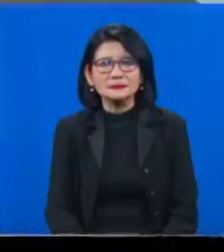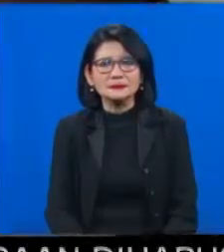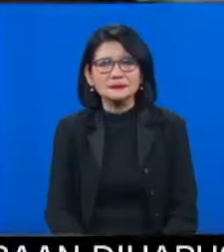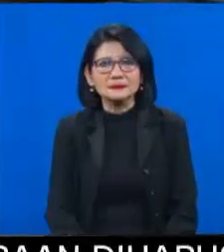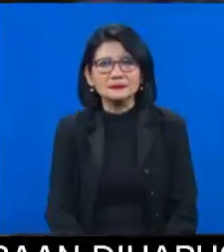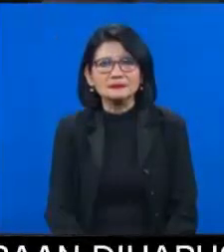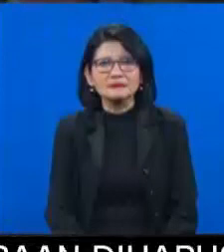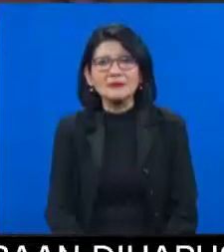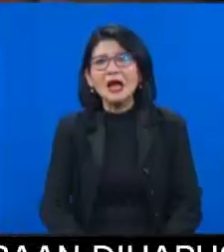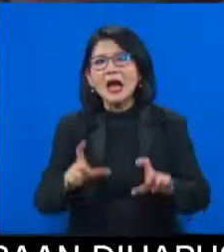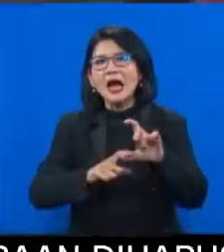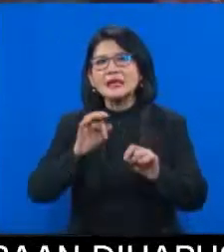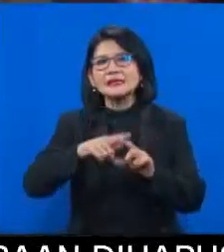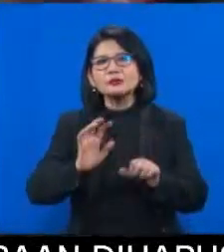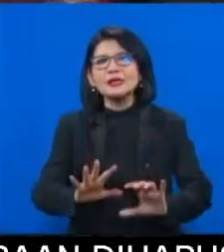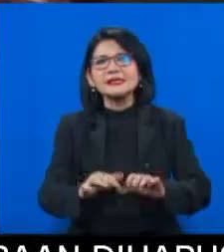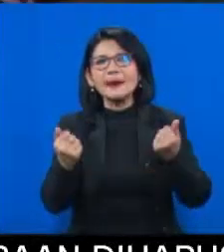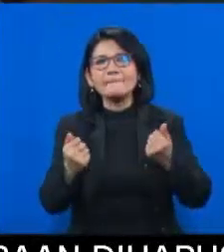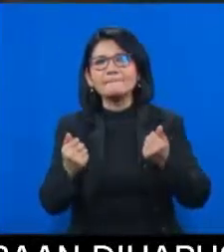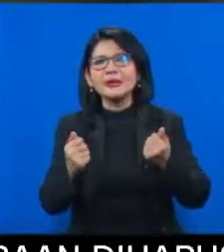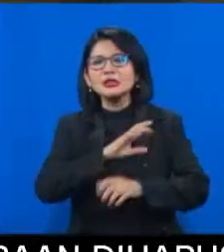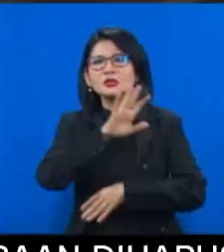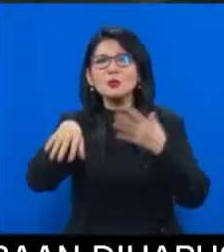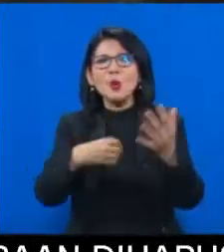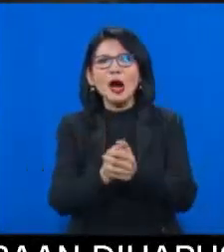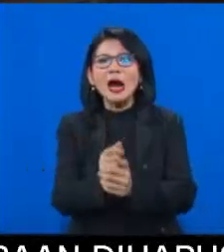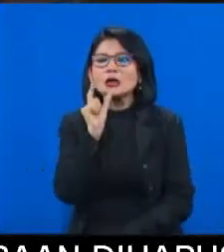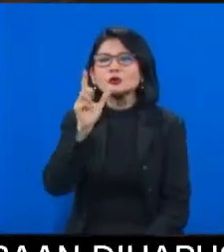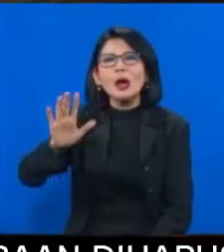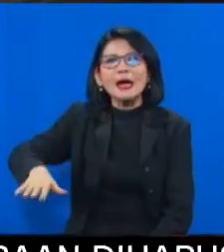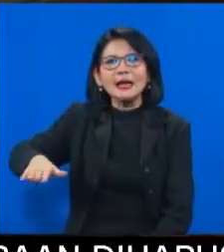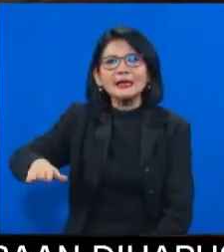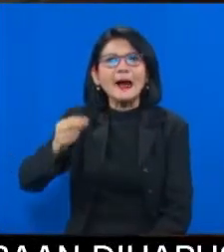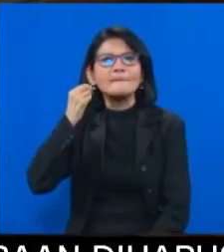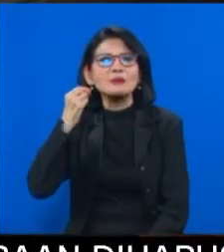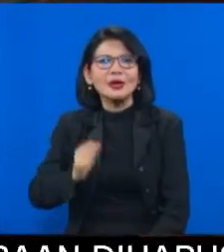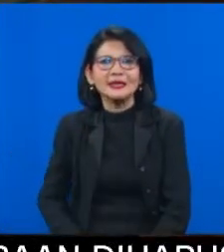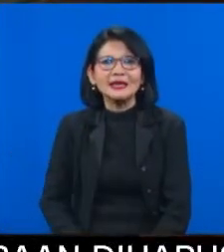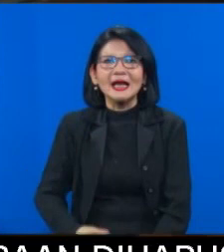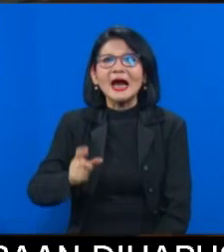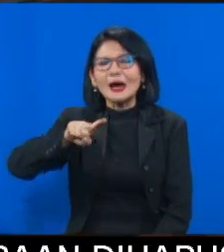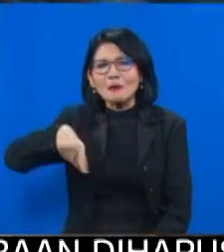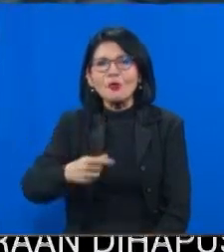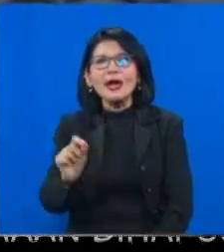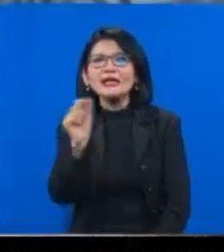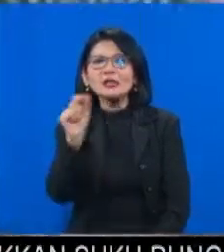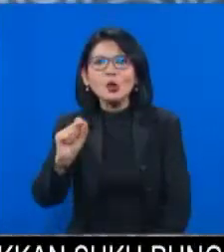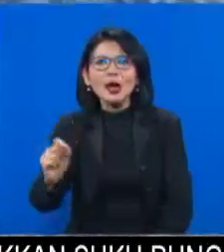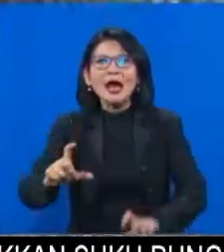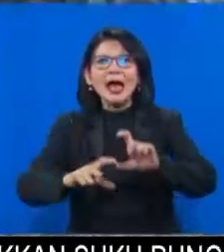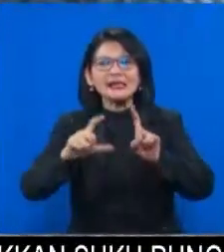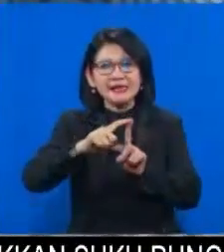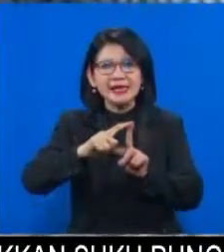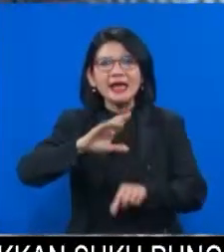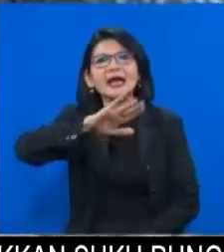Siti Sadia sudah menyiapkan berbagai keperluan untuk putrinya Adel yang akan mulai belajar di sekolah dasar